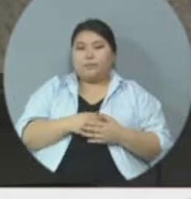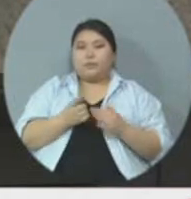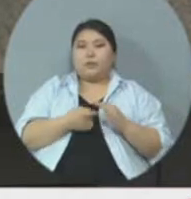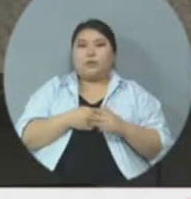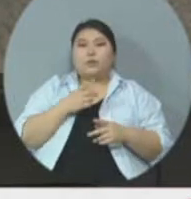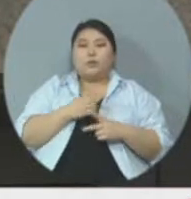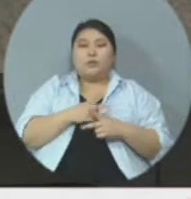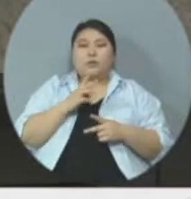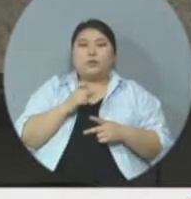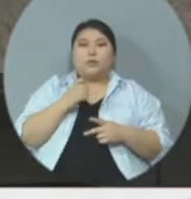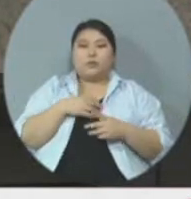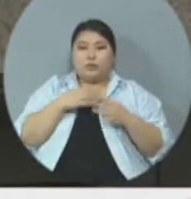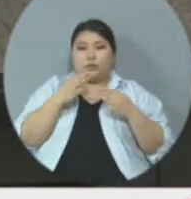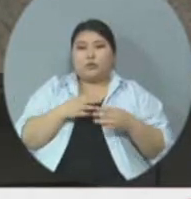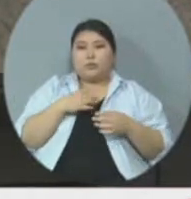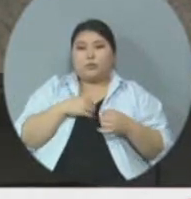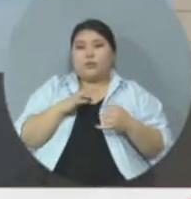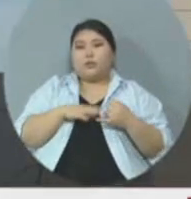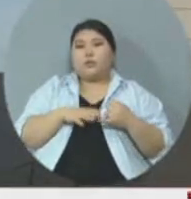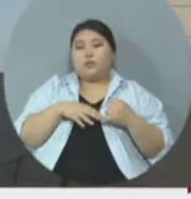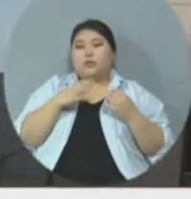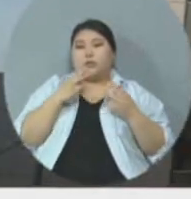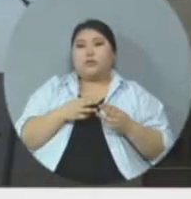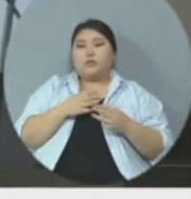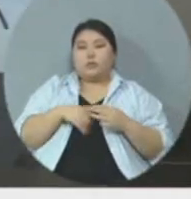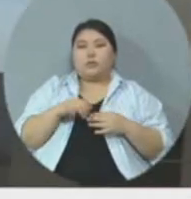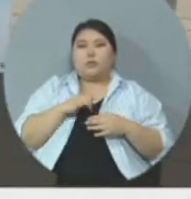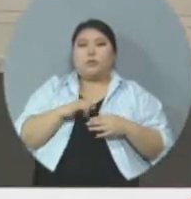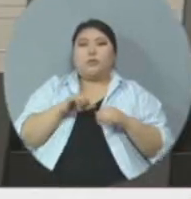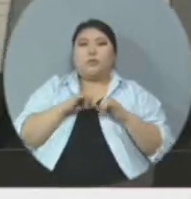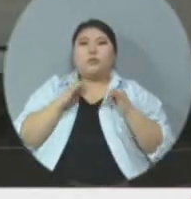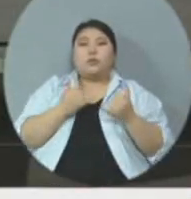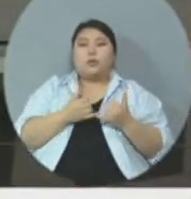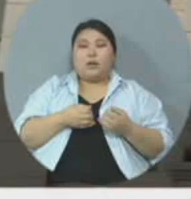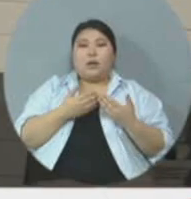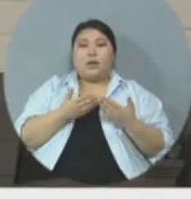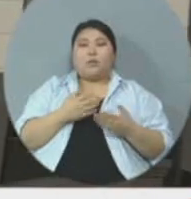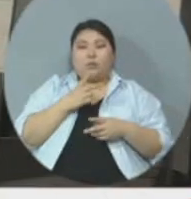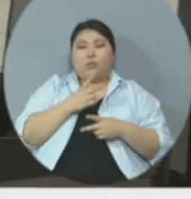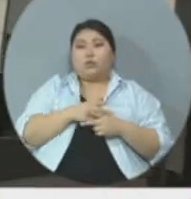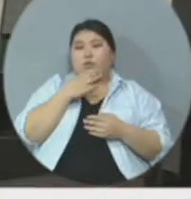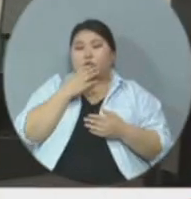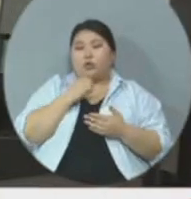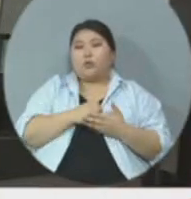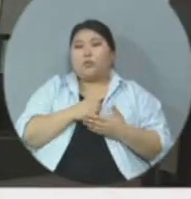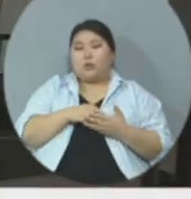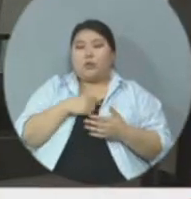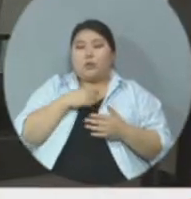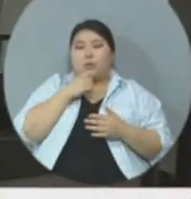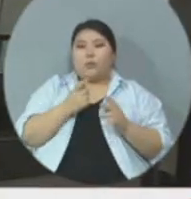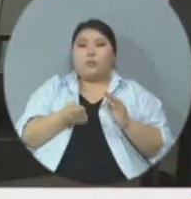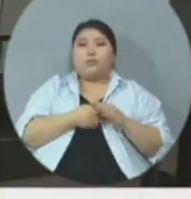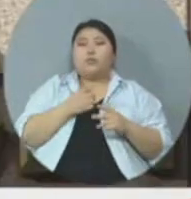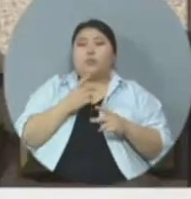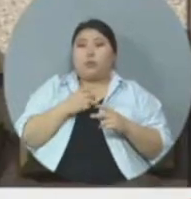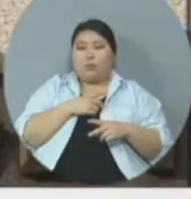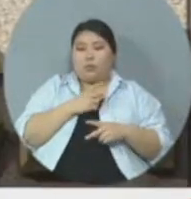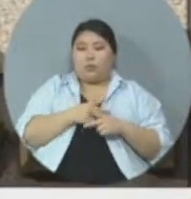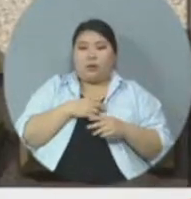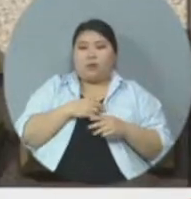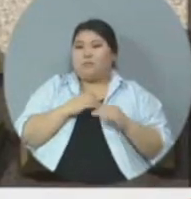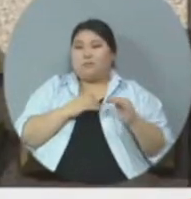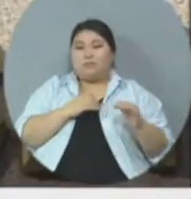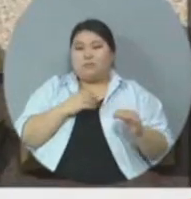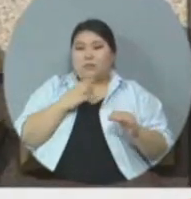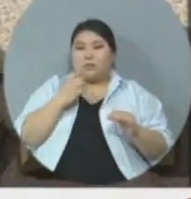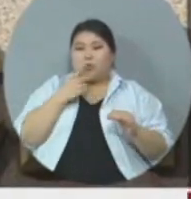Үндсэн хуулийн цэцийн шийдвэр бол эцсийн шийдвэр гэдэг. Улсын хурлаас гарсан хууль тогтоомжийн зүйл залт нь хэрв үндсэн хуульд харшилсан гэж цэц үзвэл